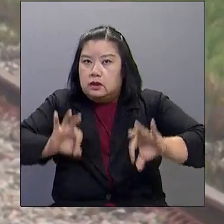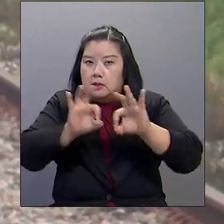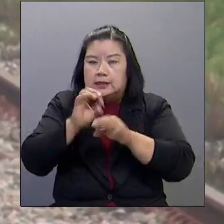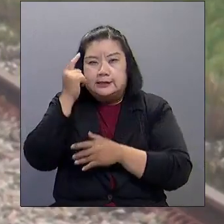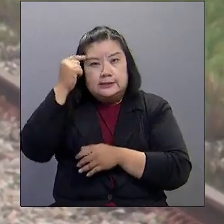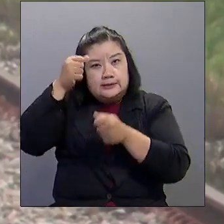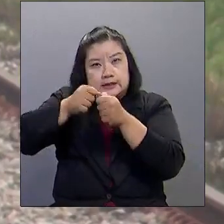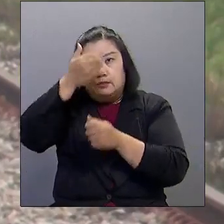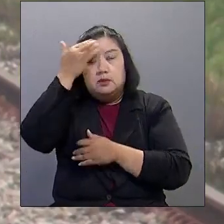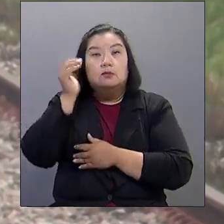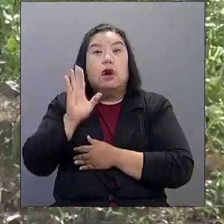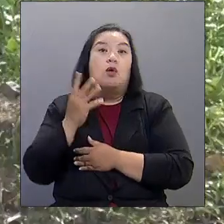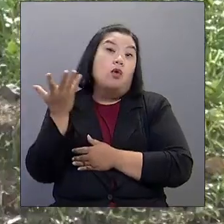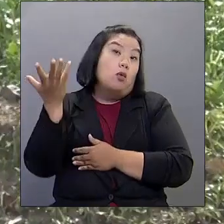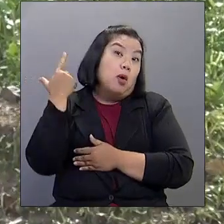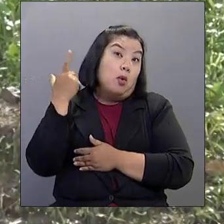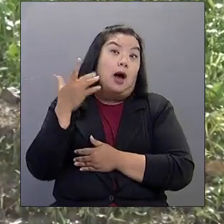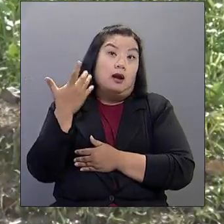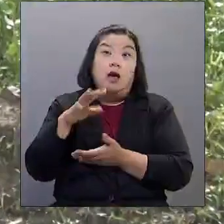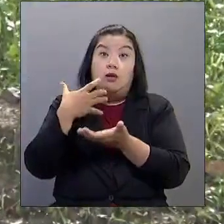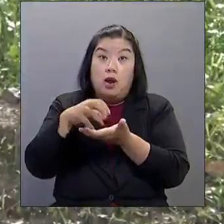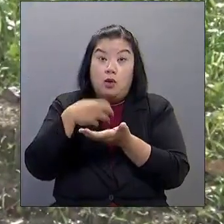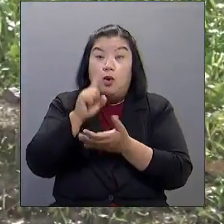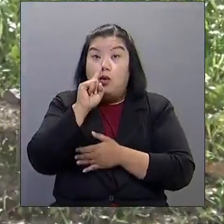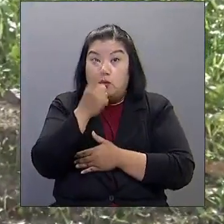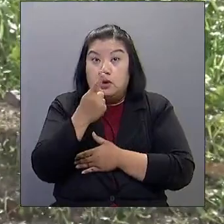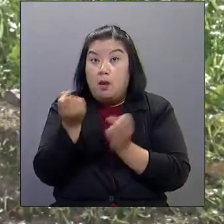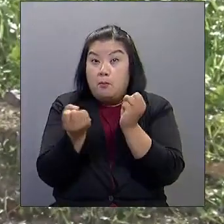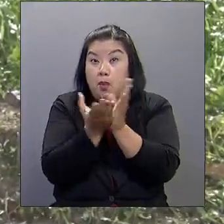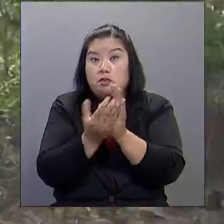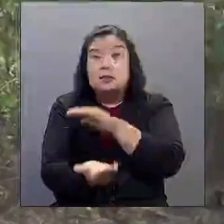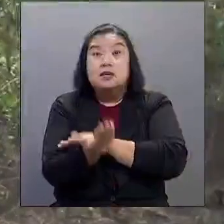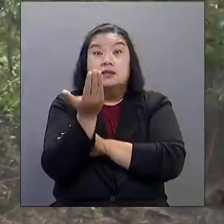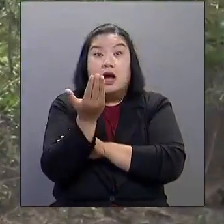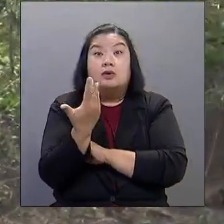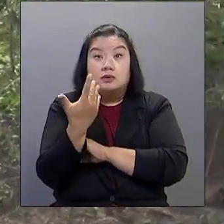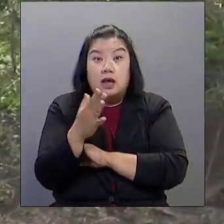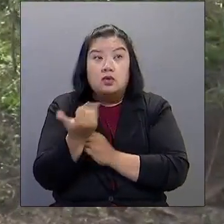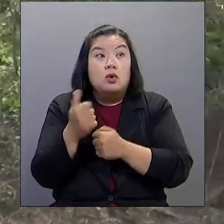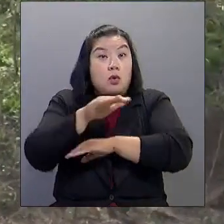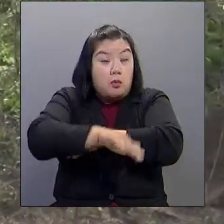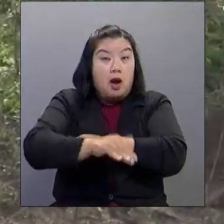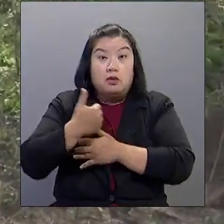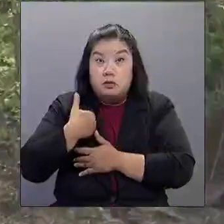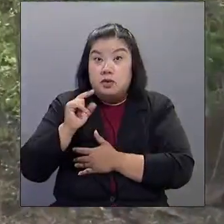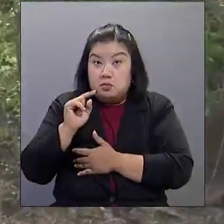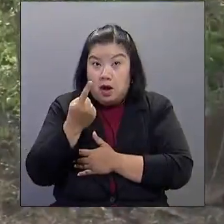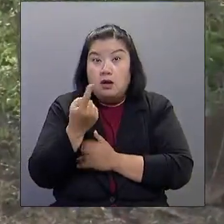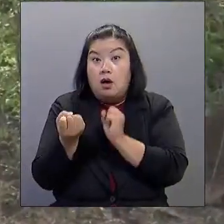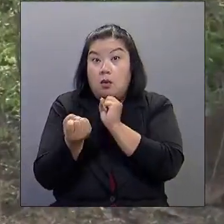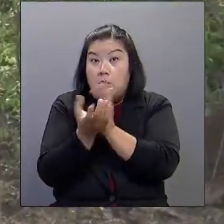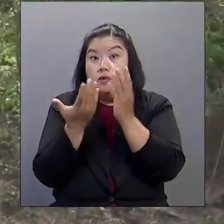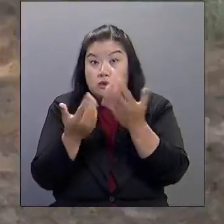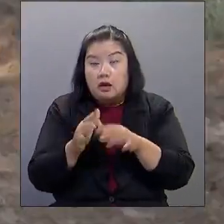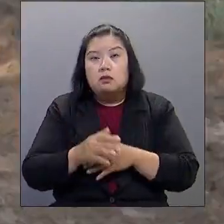มื่อวานนี้เนี่ยเรานำเสนอข่าวนี้นะคะหลังจากที่มีเหตุระเบิดซ้ำในช่วงเช้าปรากฏว่ามีข้อมูลที่น่าสนใจว่านับตั้งแ